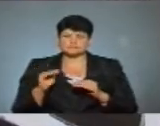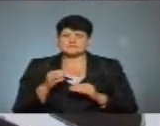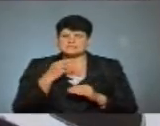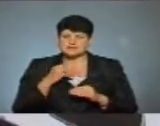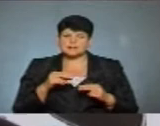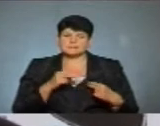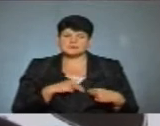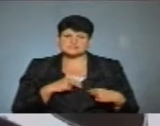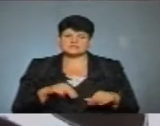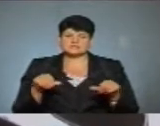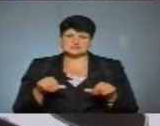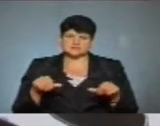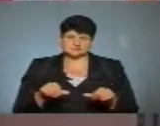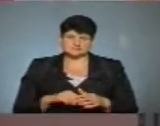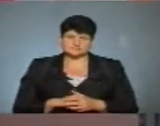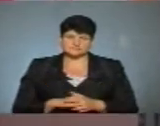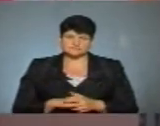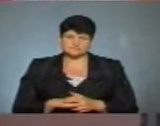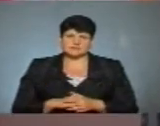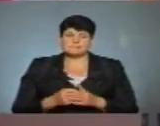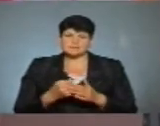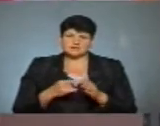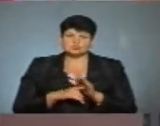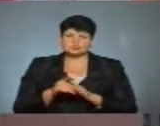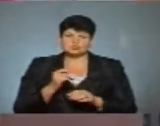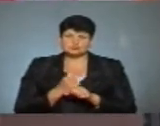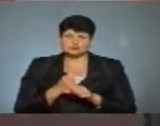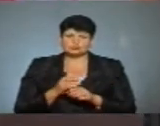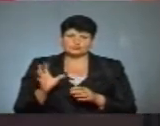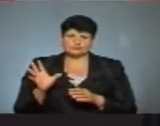працівниця їдальні Олександра Смарачинська. Перед початком роботи все